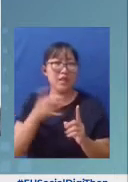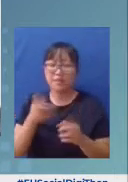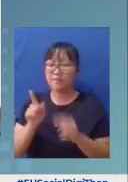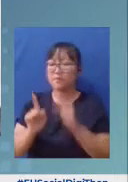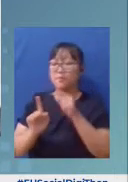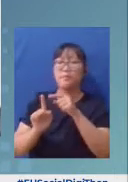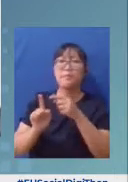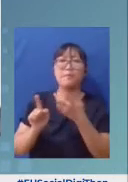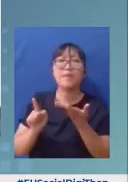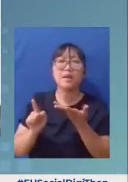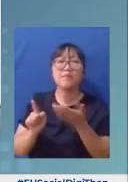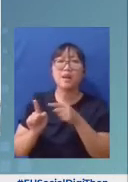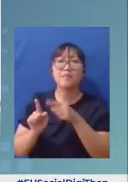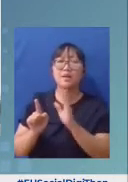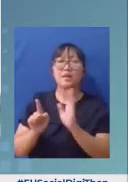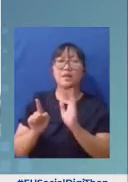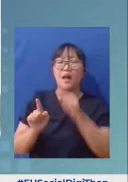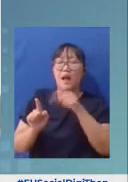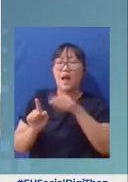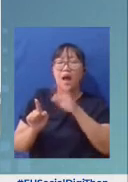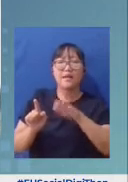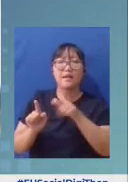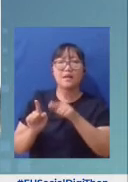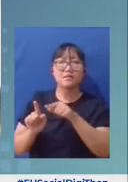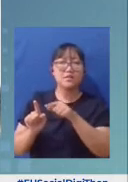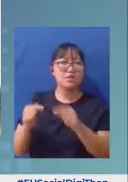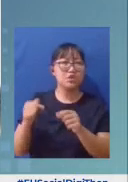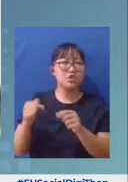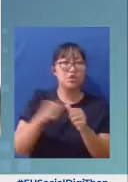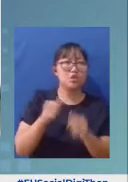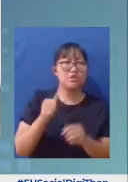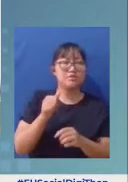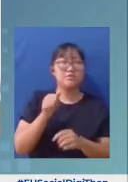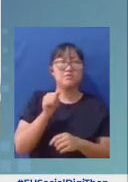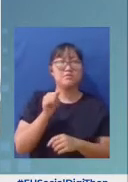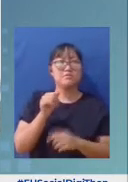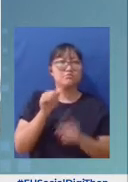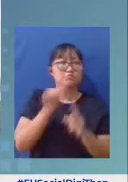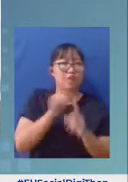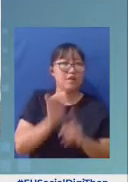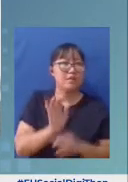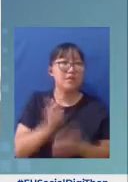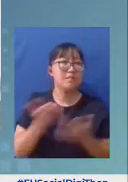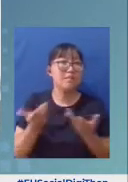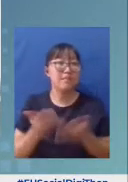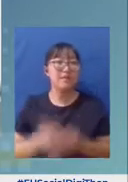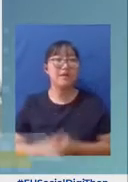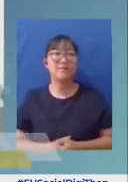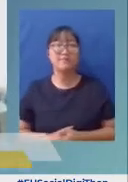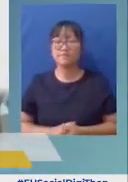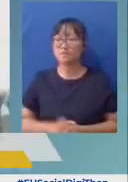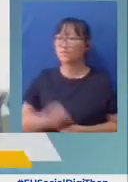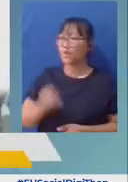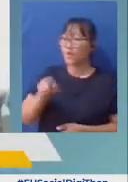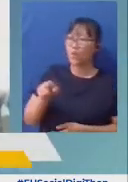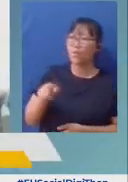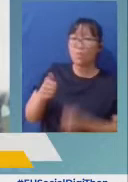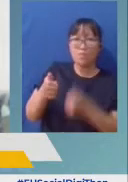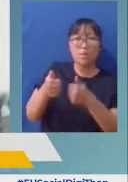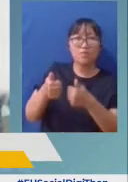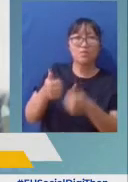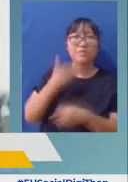supaya anak saya nggak seperti itu? Gitu Ibu. Baik, Mbak Dini, ini pertanyaan yang bagus ya. Jadi Mbak Dini, anak itu sebenarnya